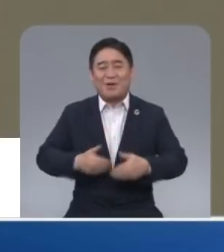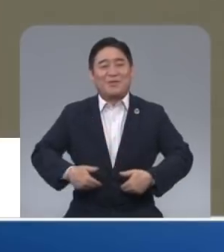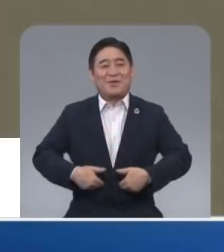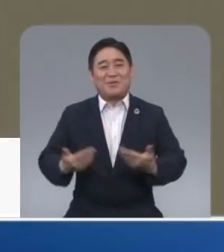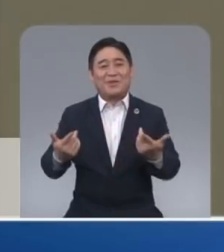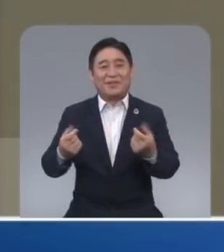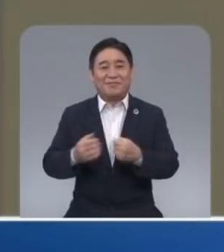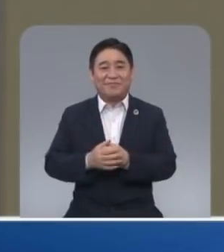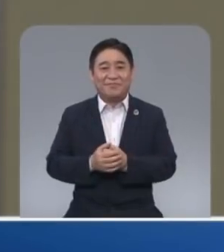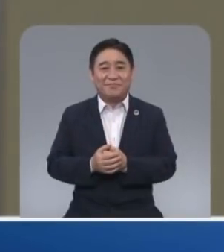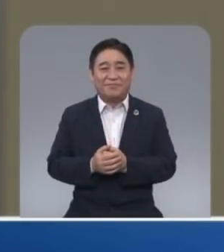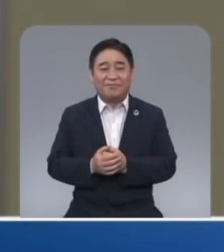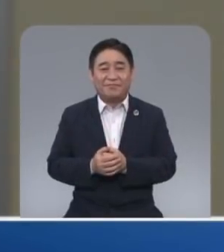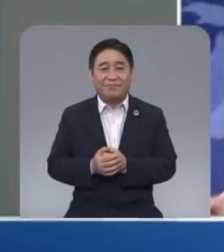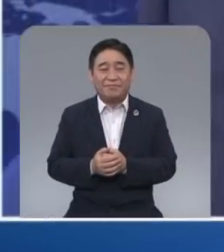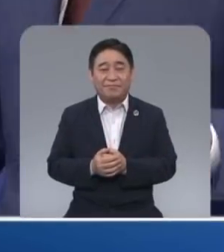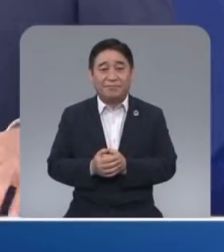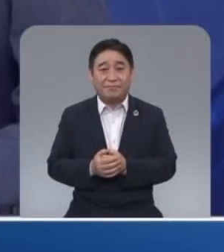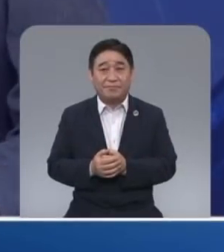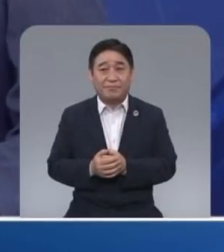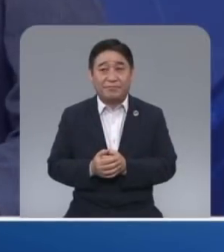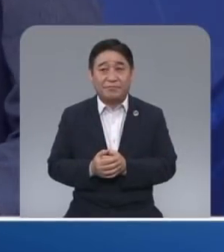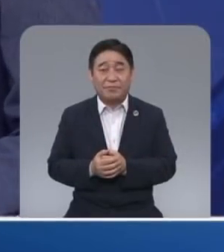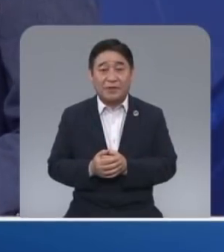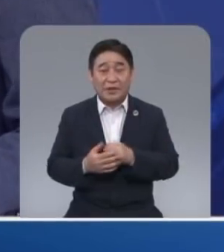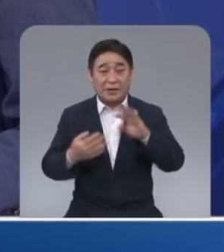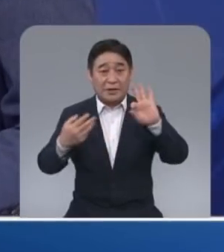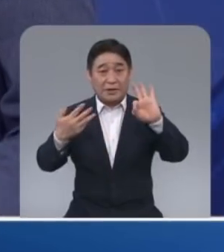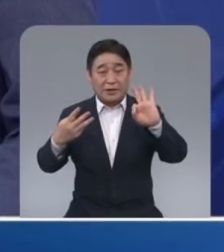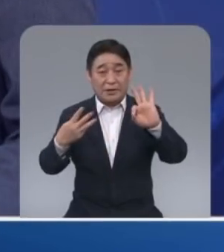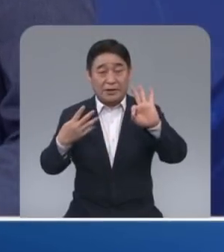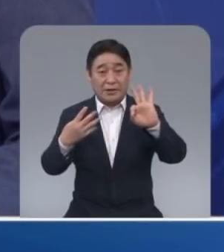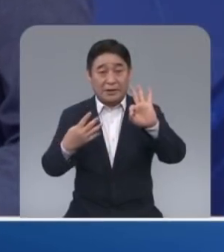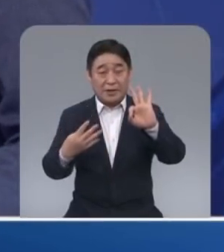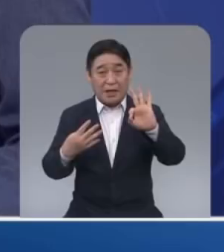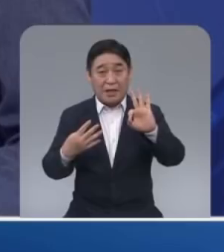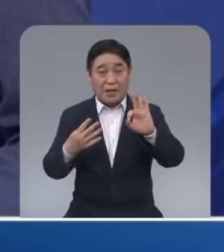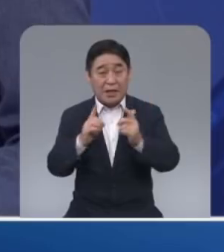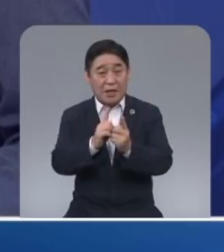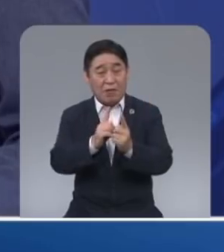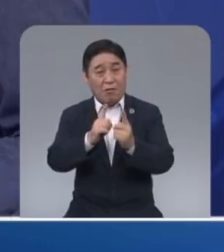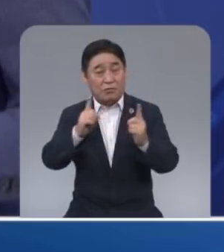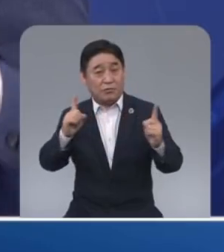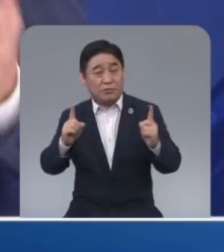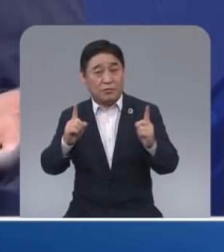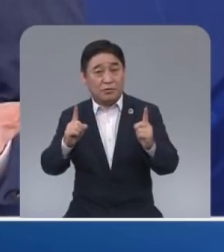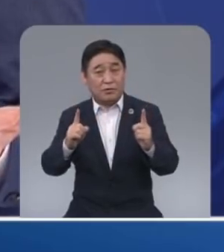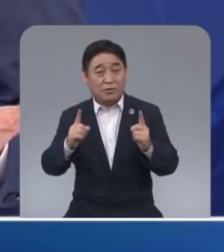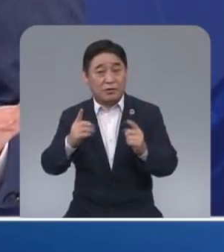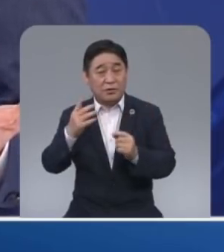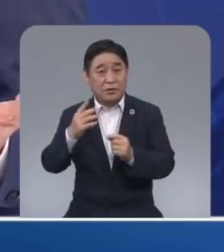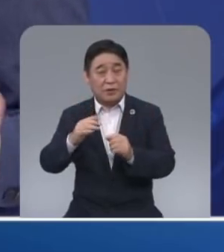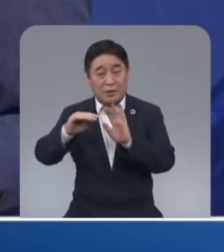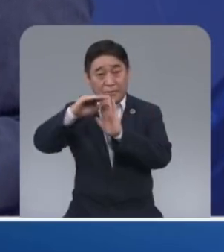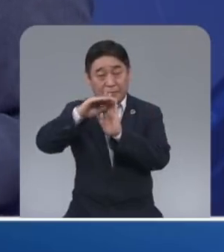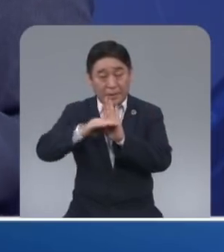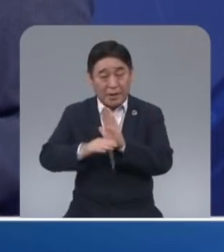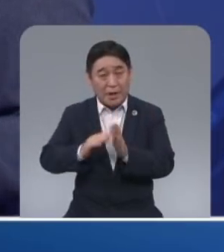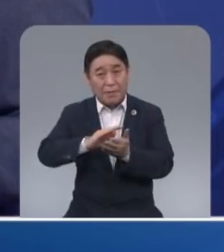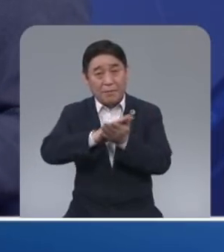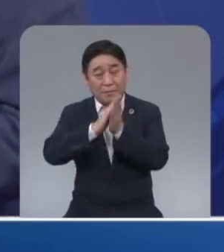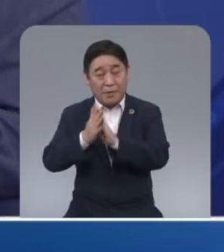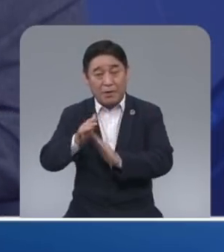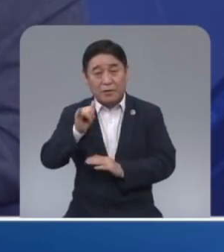필요는 없을 것 같습니다. 그러면 다음 달 4일에 거리두기 단계가 이제 변화가 일어나지 않습니까?